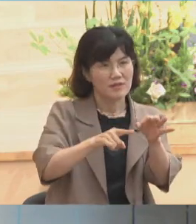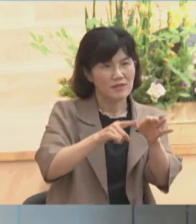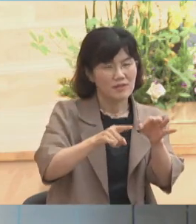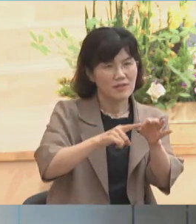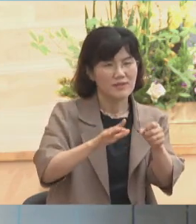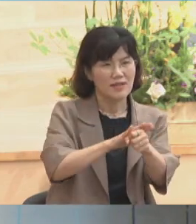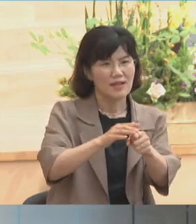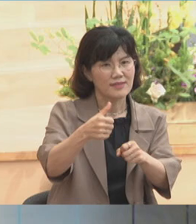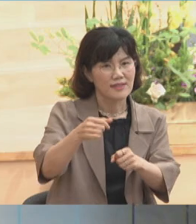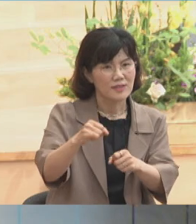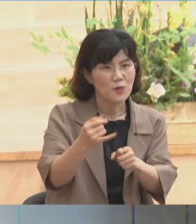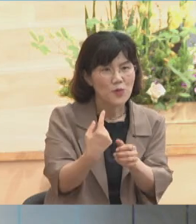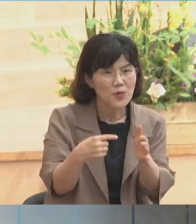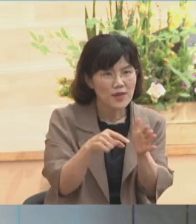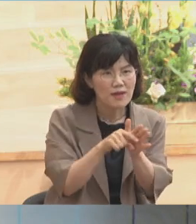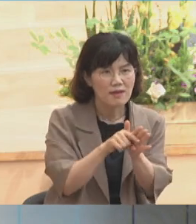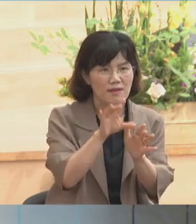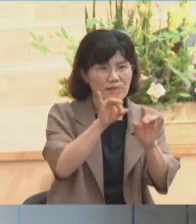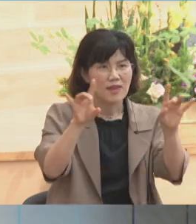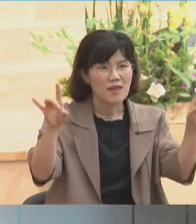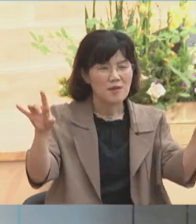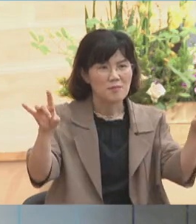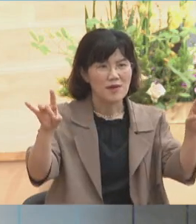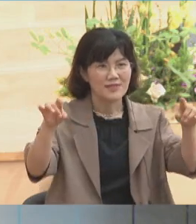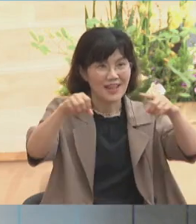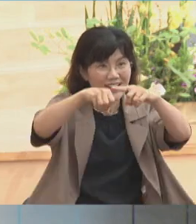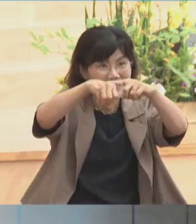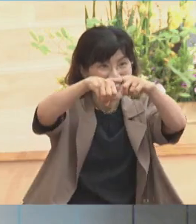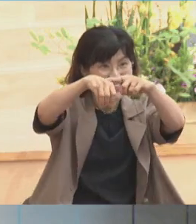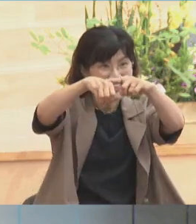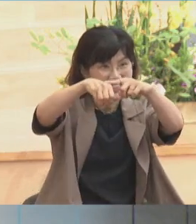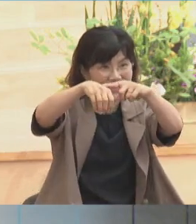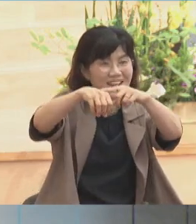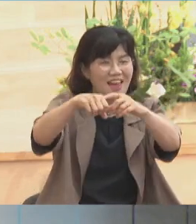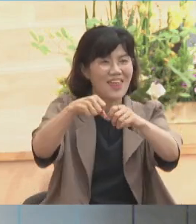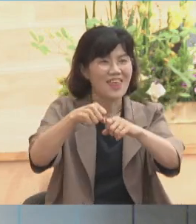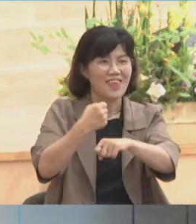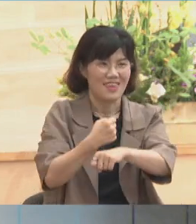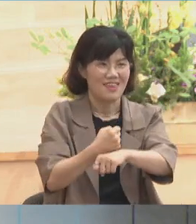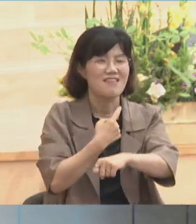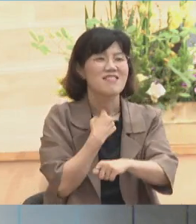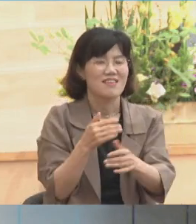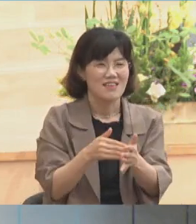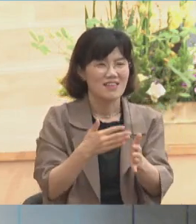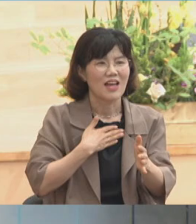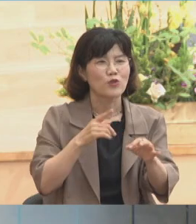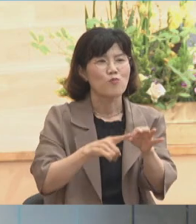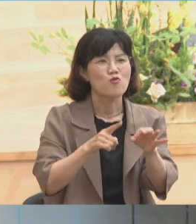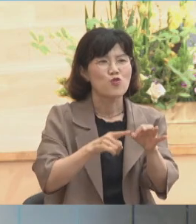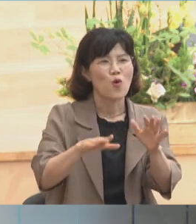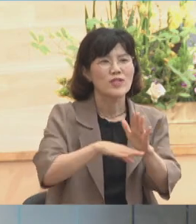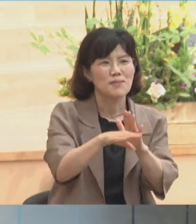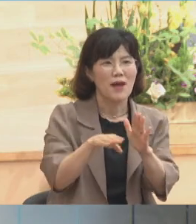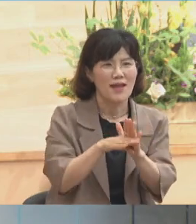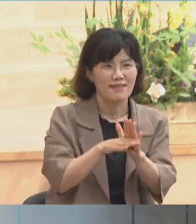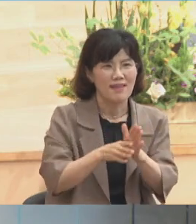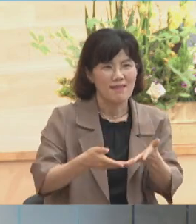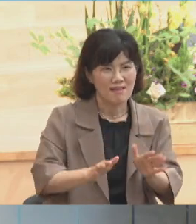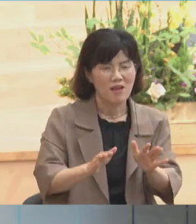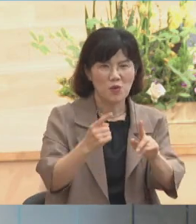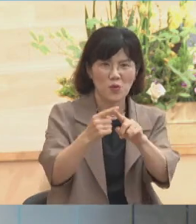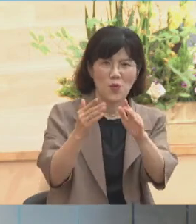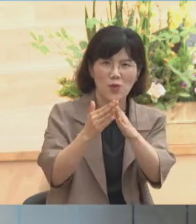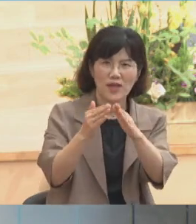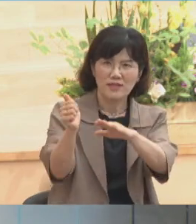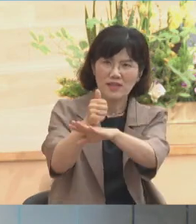사랑하는 자식을 위해 때마다 등을 다시던 어머니셨습니다. 저 또한 불교 집안에서 태어나 교회에 다니는